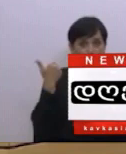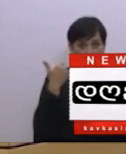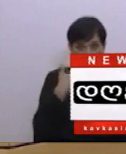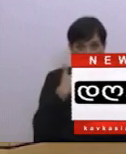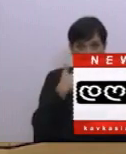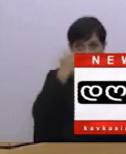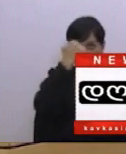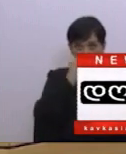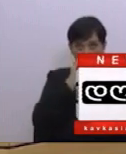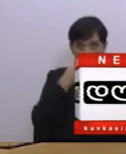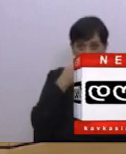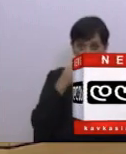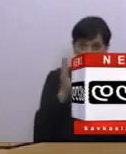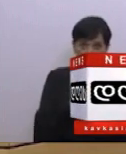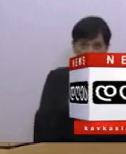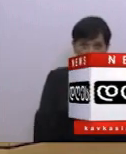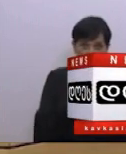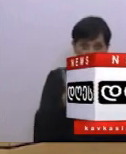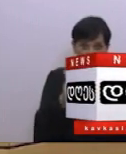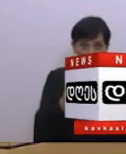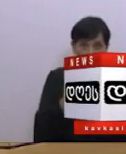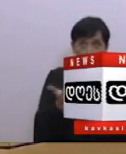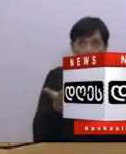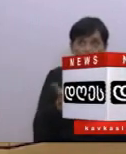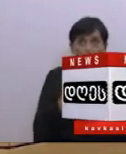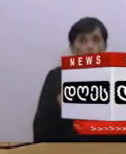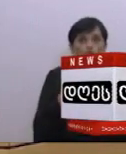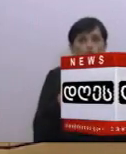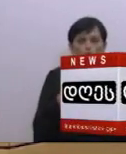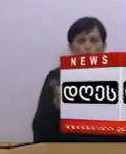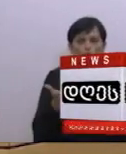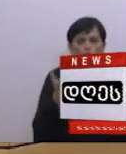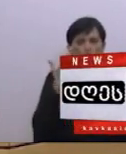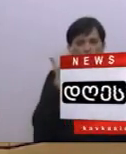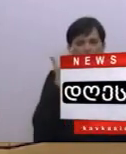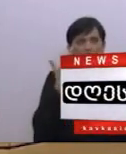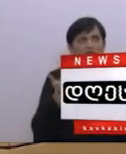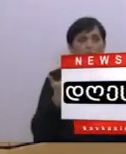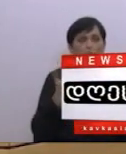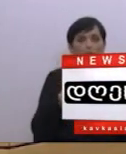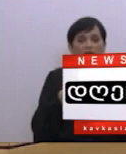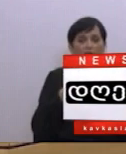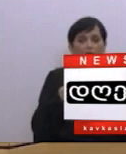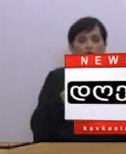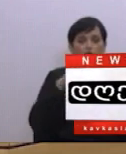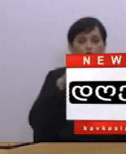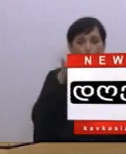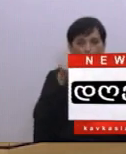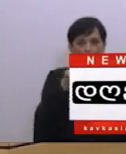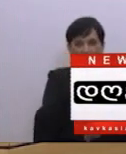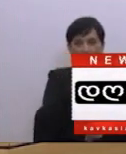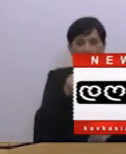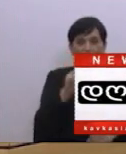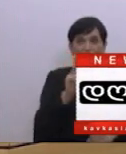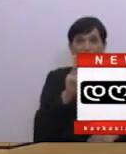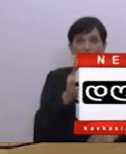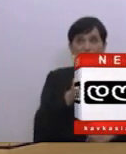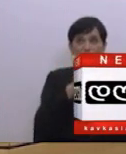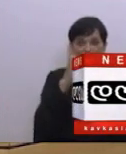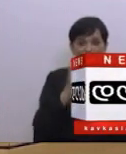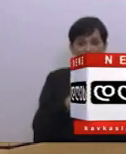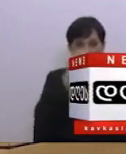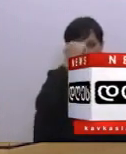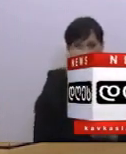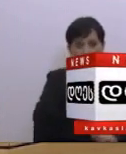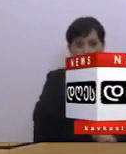მადლობა გითხრათ ტაში დაგიხრათ ბატონო ვახტანგ. Როგორ არ გე აი წარმოვიდგენია რა გრძნობა გაქვთ იმ ხალხზე, ვის თქვენ ახლა აი ამ ყველაფერს